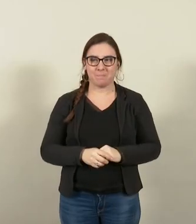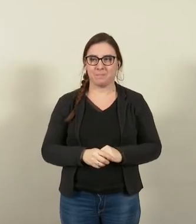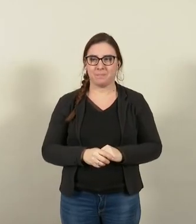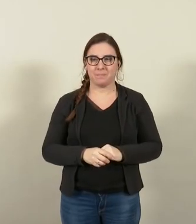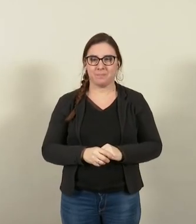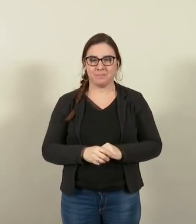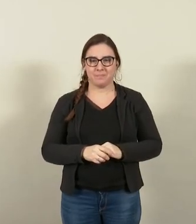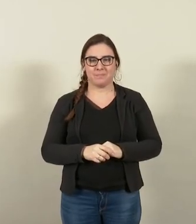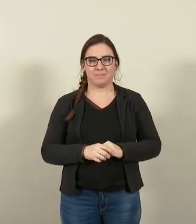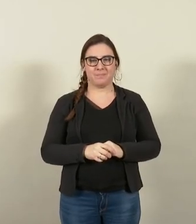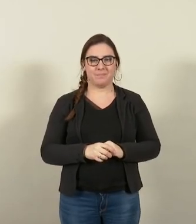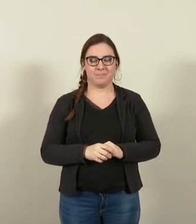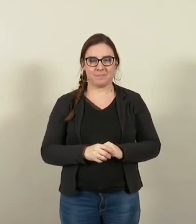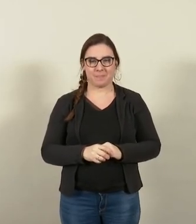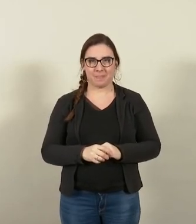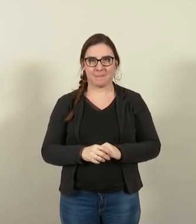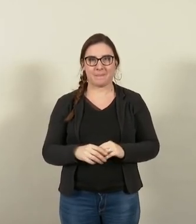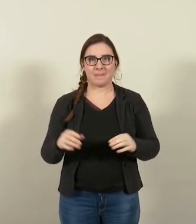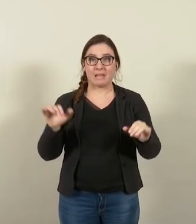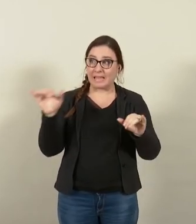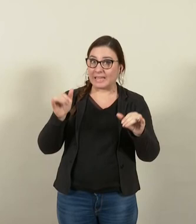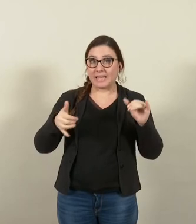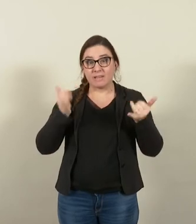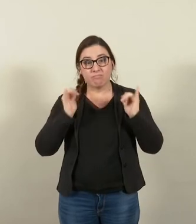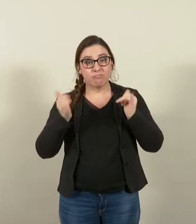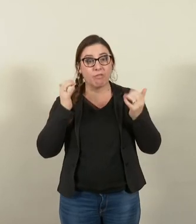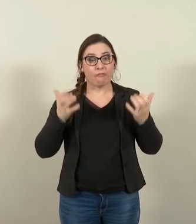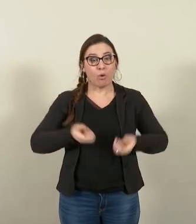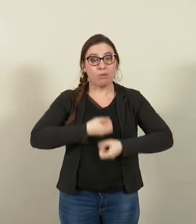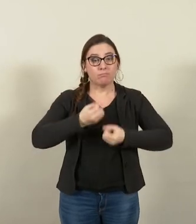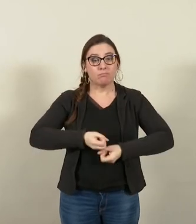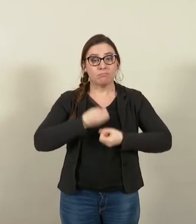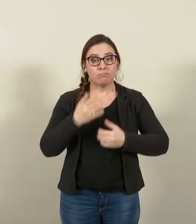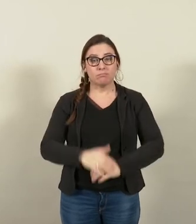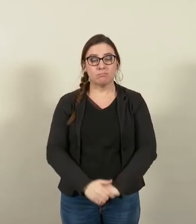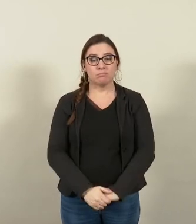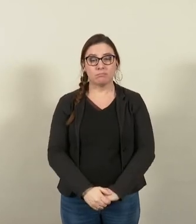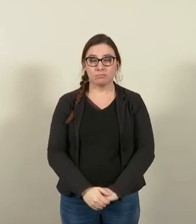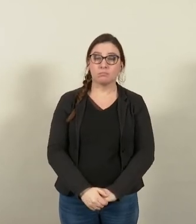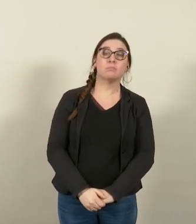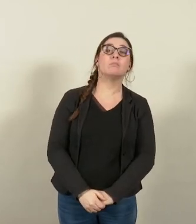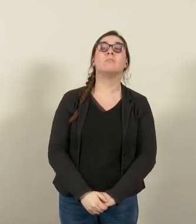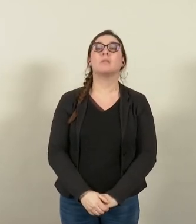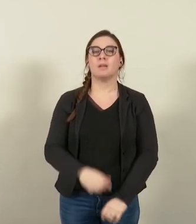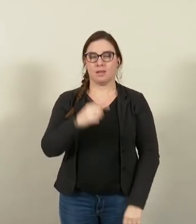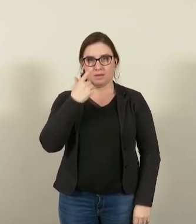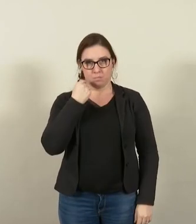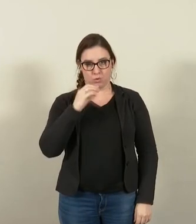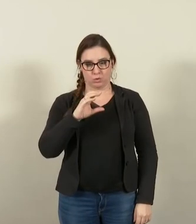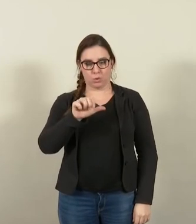volet merci y a-t-il des demandes de prise de parole monsieur